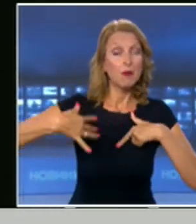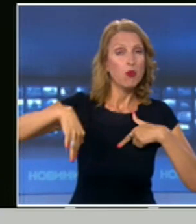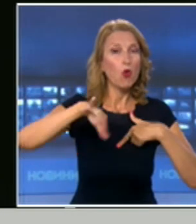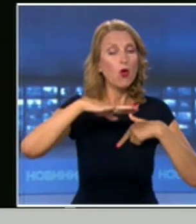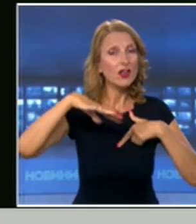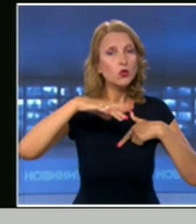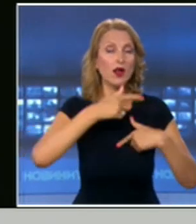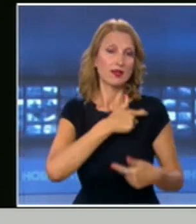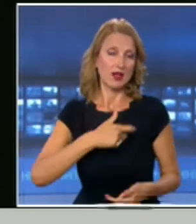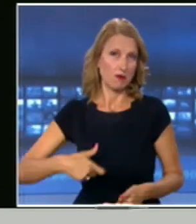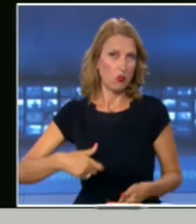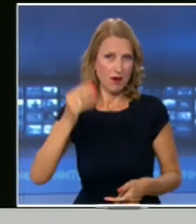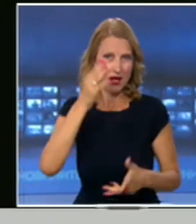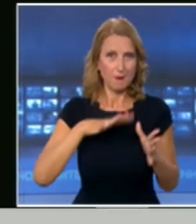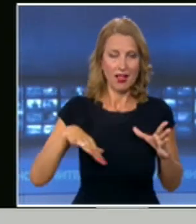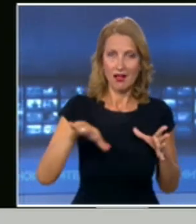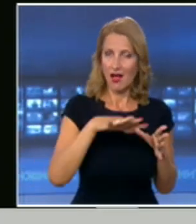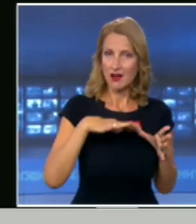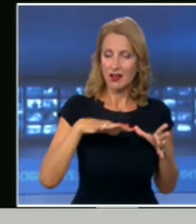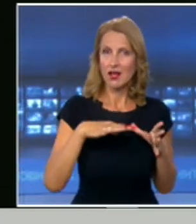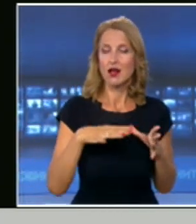прокуратурата на Република България